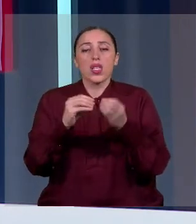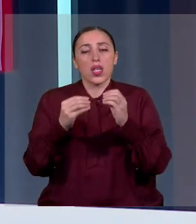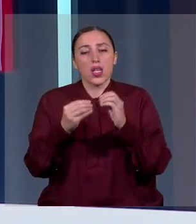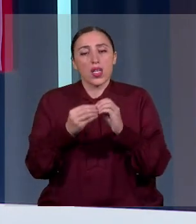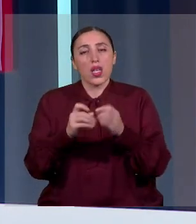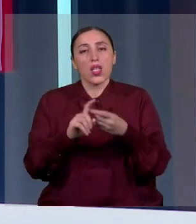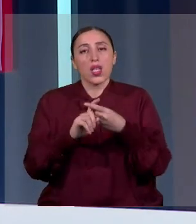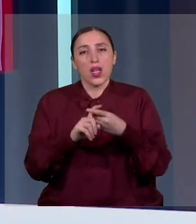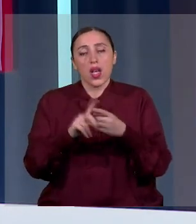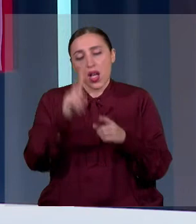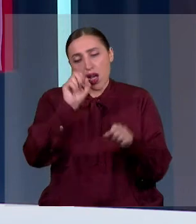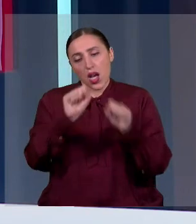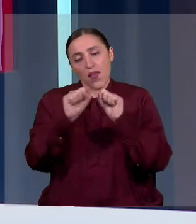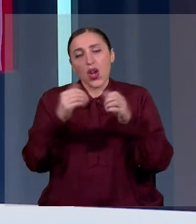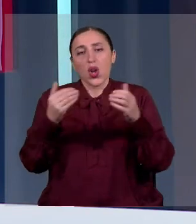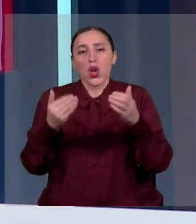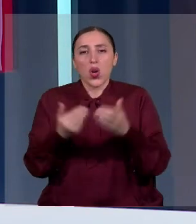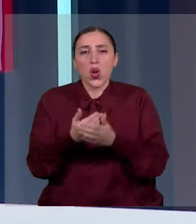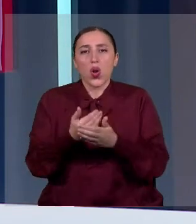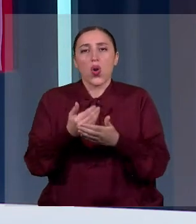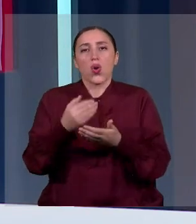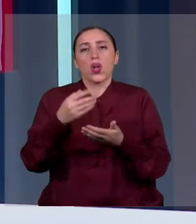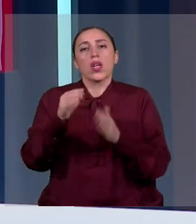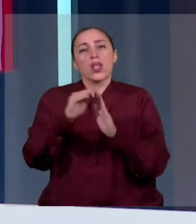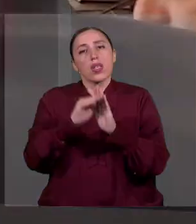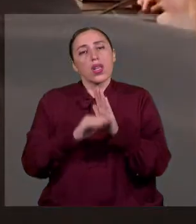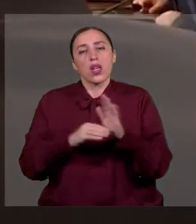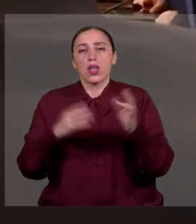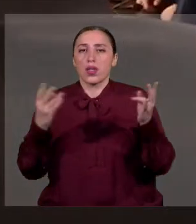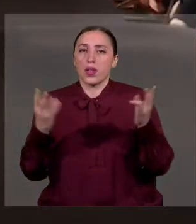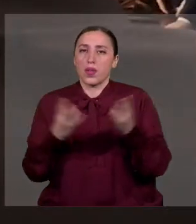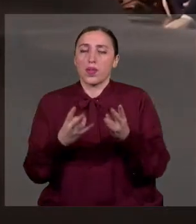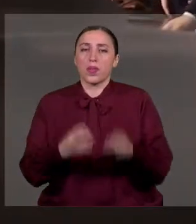իրավիճակում կառավարման նոր մոտեցումներ են անհրաժեշտ։